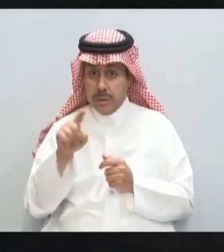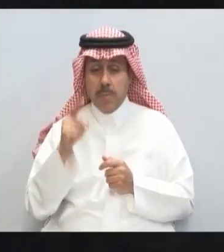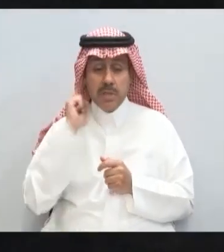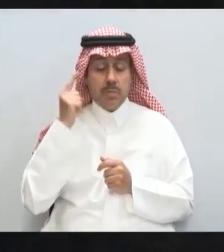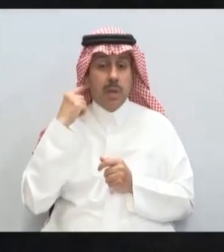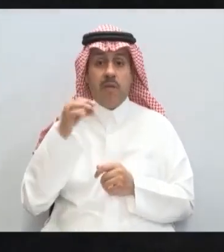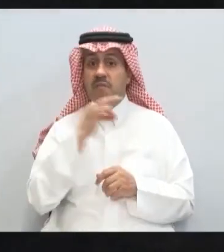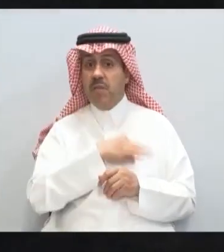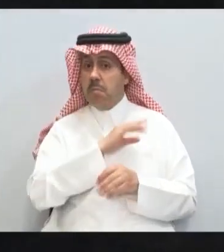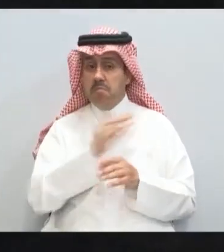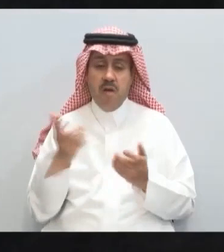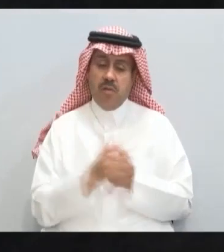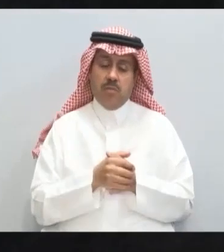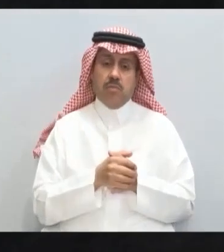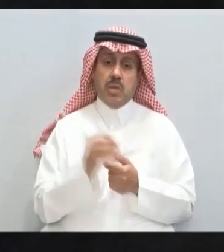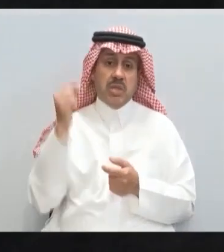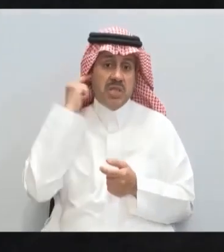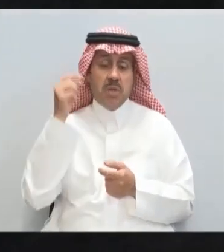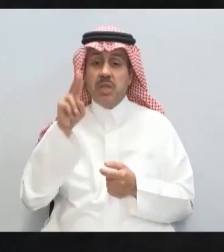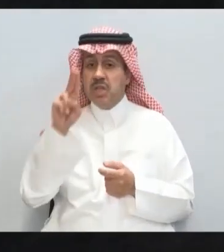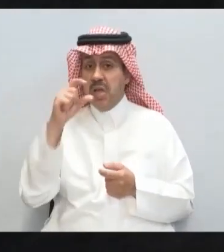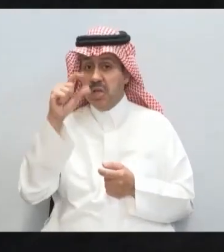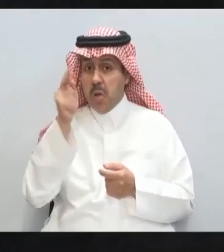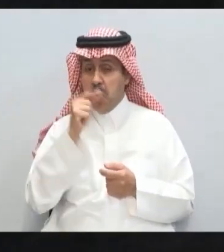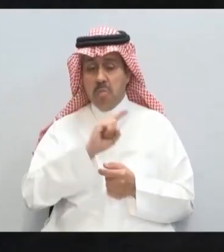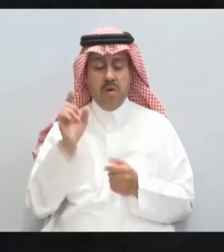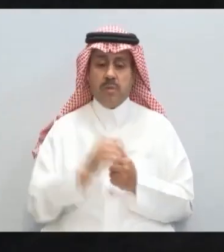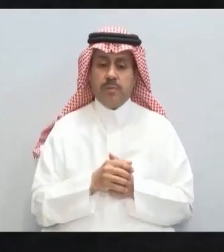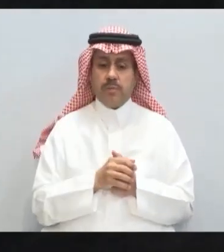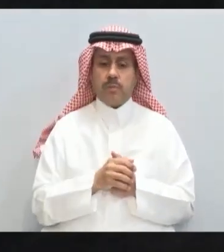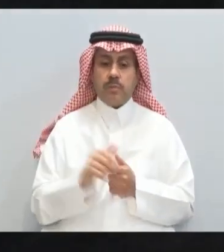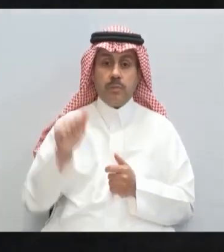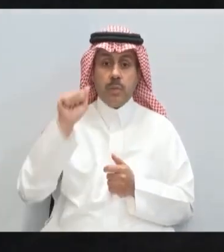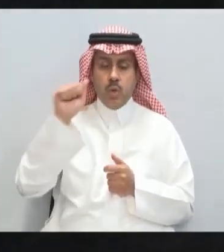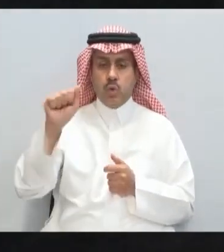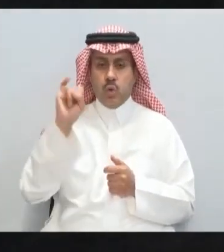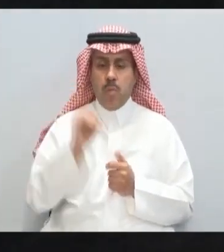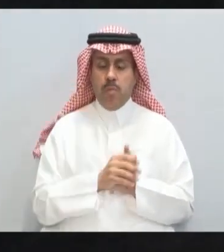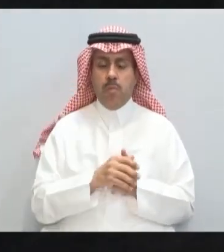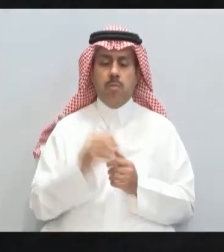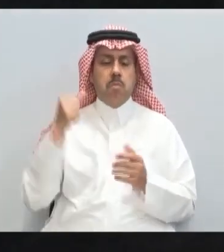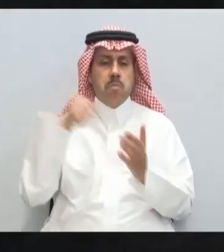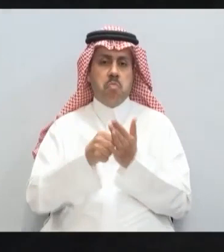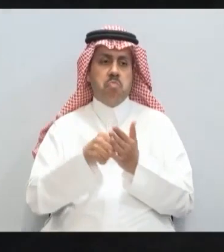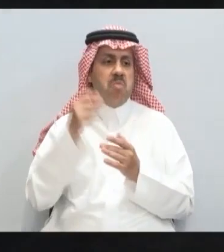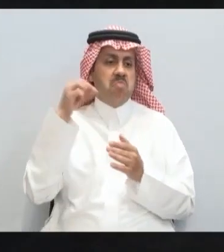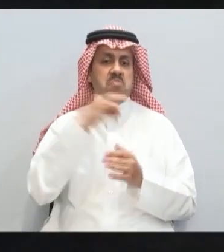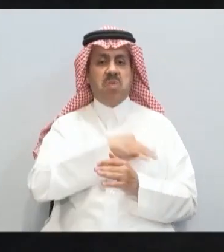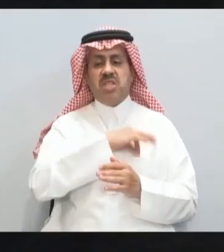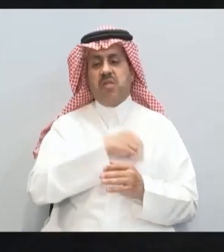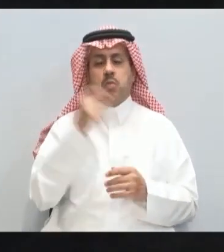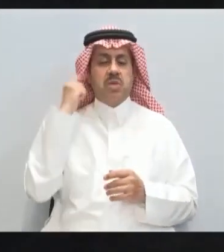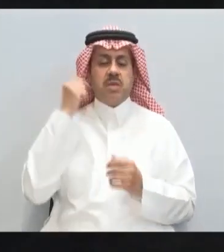واتعاظ وفي قوله تعالى الصم اي عن سماع الحق ناتي الى قوله جل وعلا لما